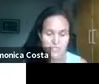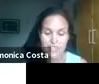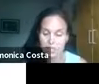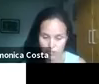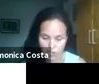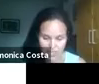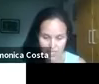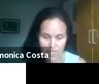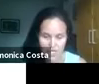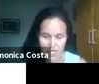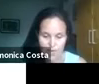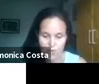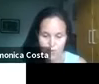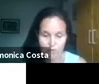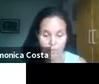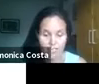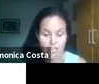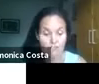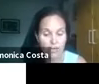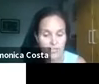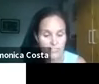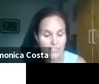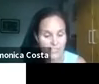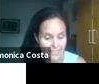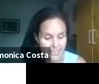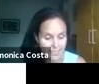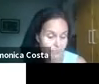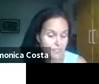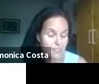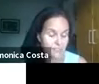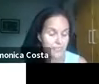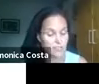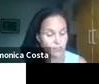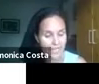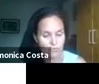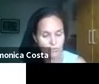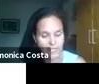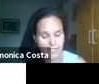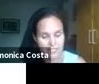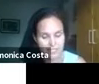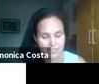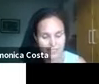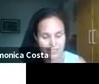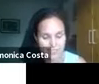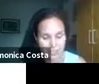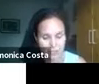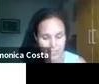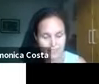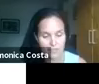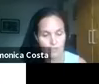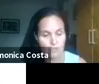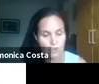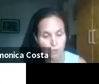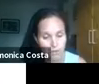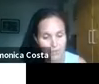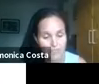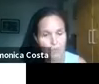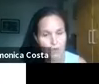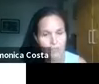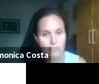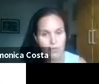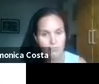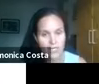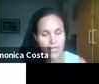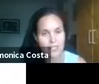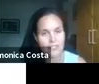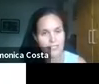to a consent culture, where only a voluntary yes means that it's okay to engage in sexual acts. And what we want is